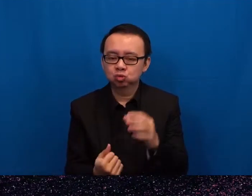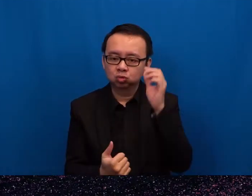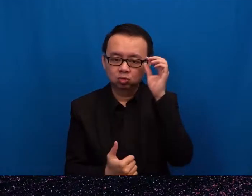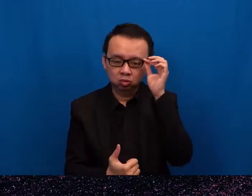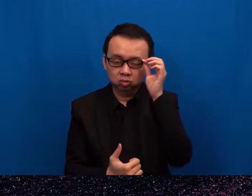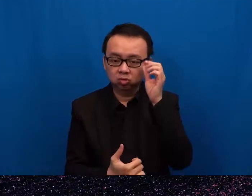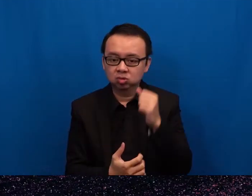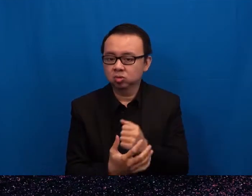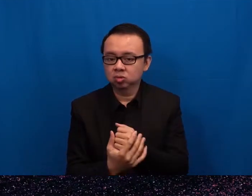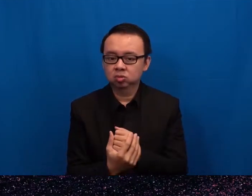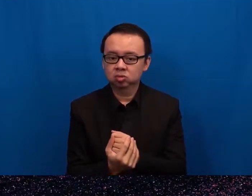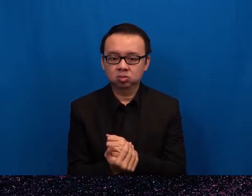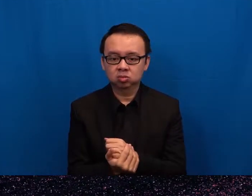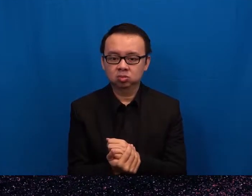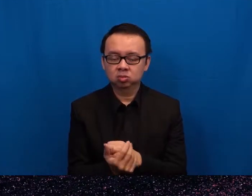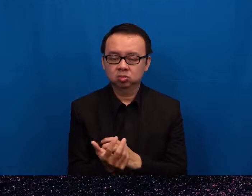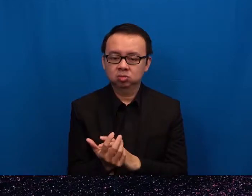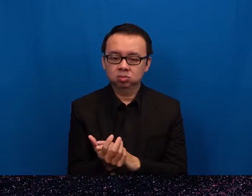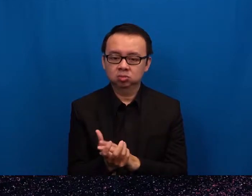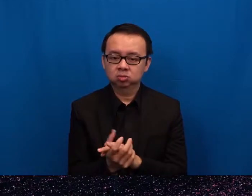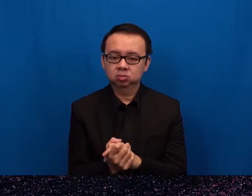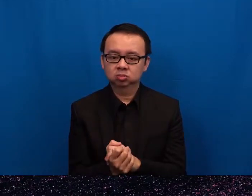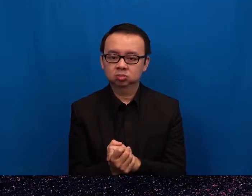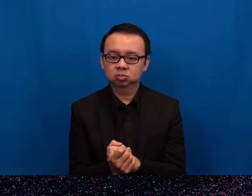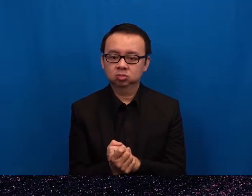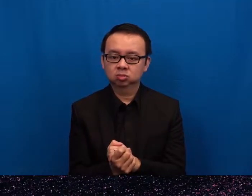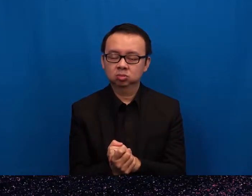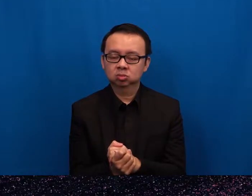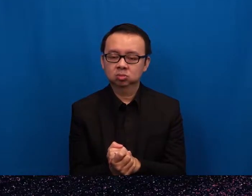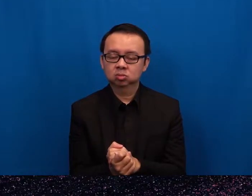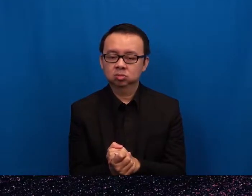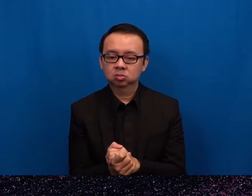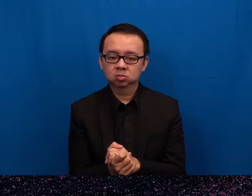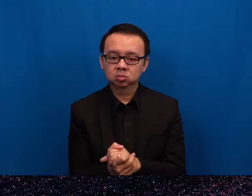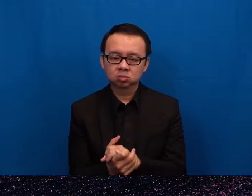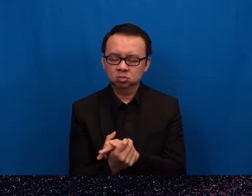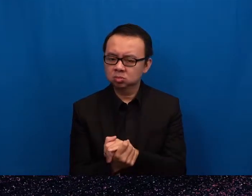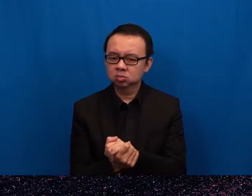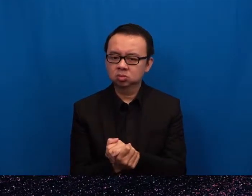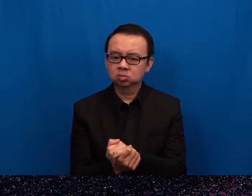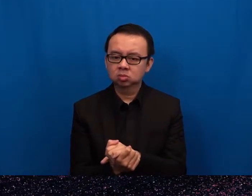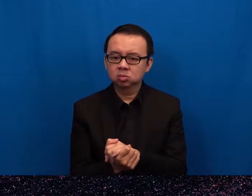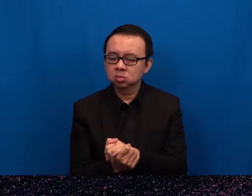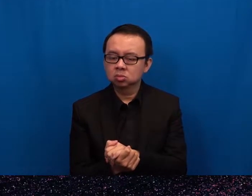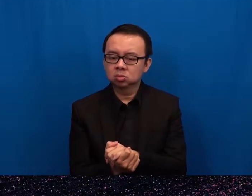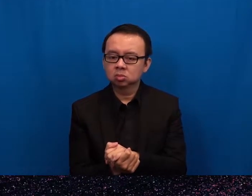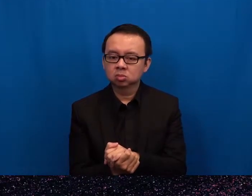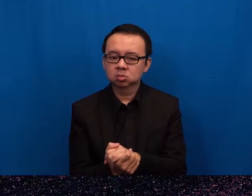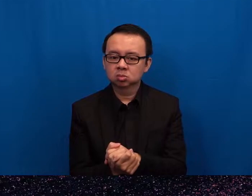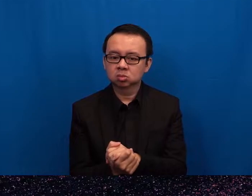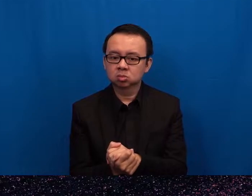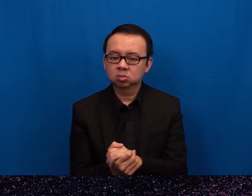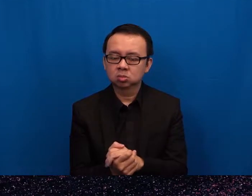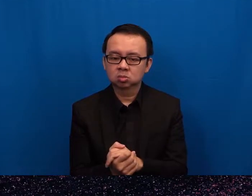akan jarang dapat pasokan atau jarang dapat income jiwa-jiwa dari sana. Akan semakin berkurang orang-orang yang masuk neraka